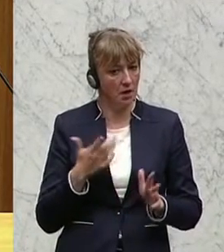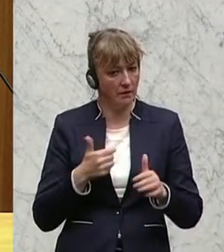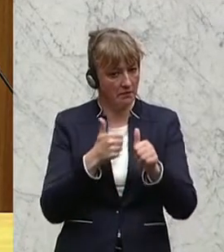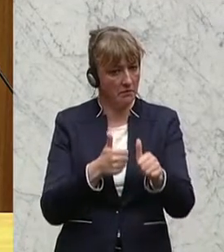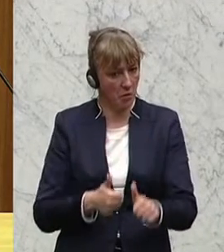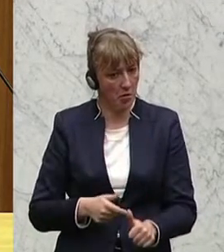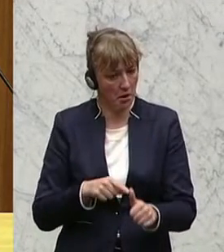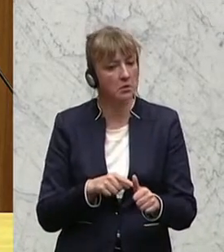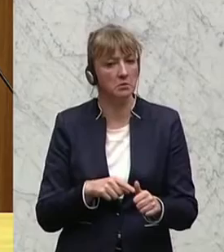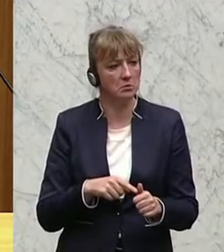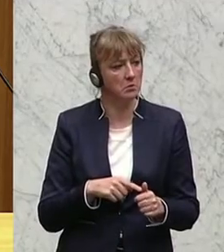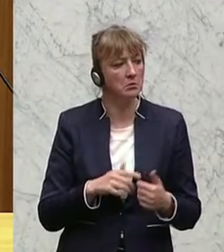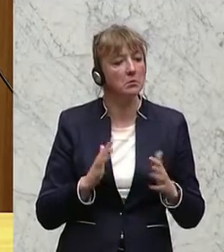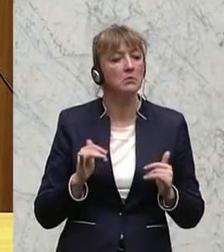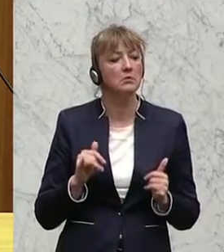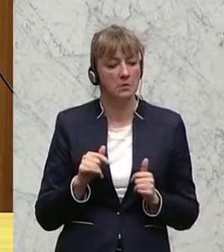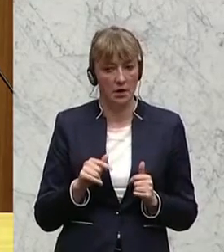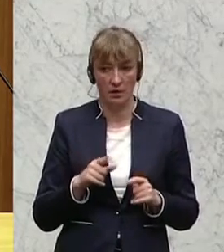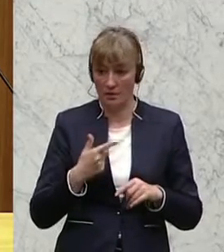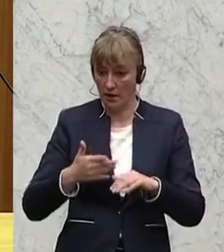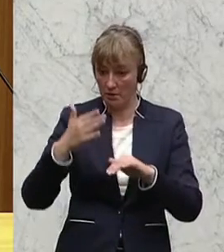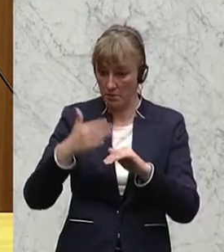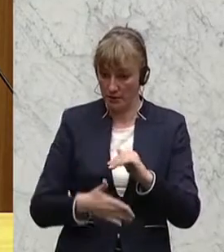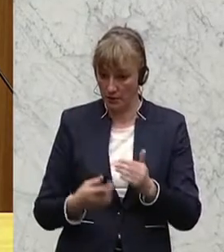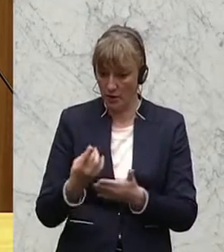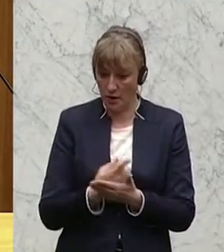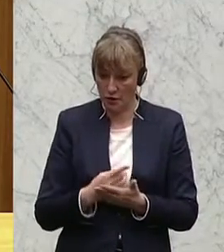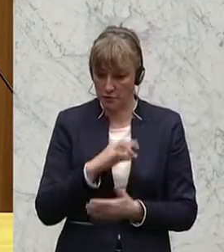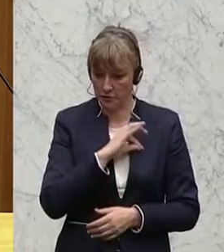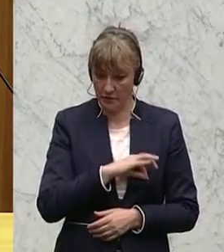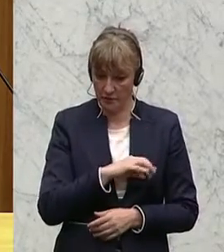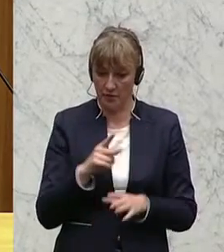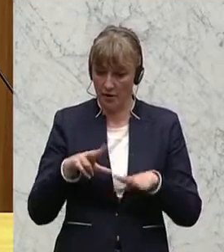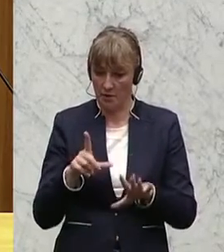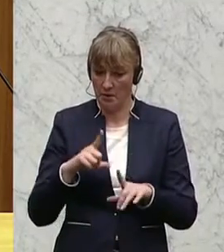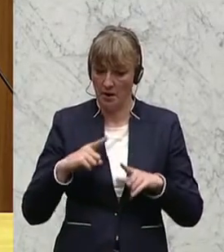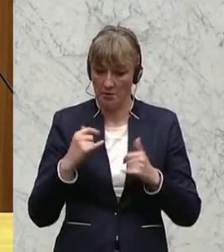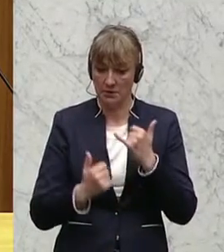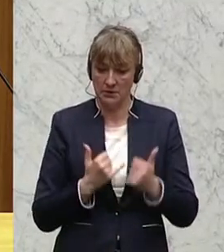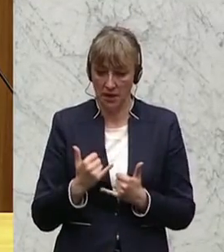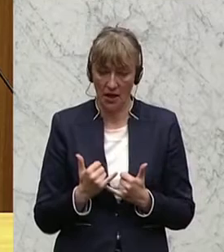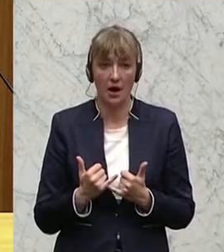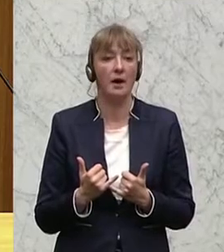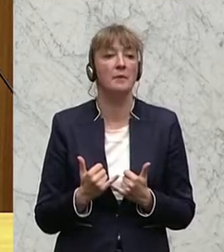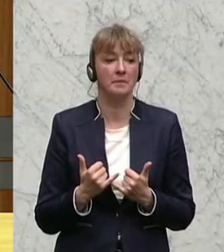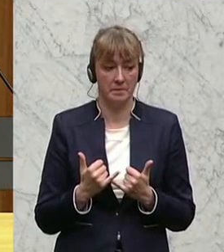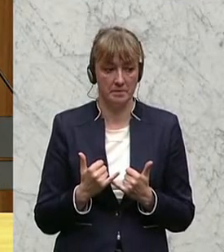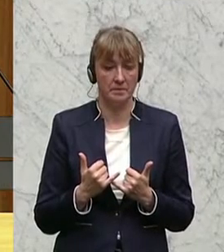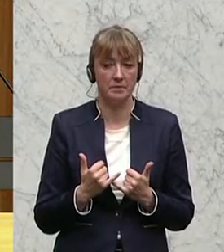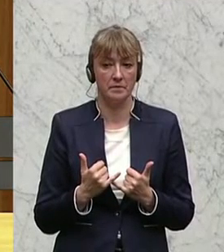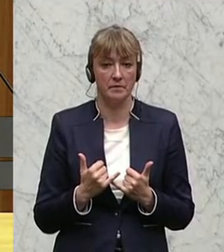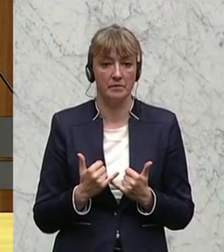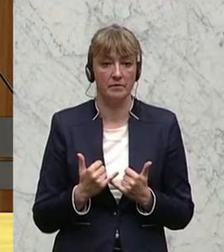auch klar definieren, dass nach Beendigung dieser Ausbildungsverpflichtung mit dem 18. Lebensjahr